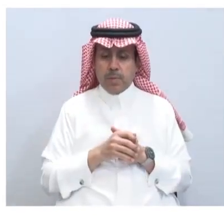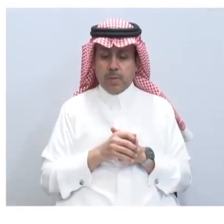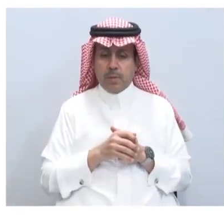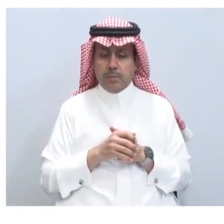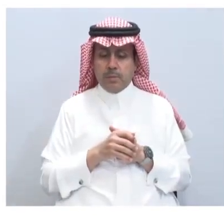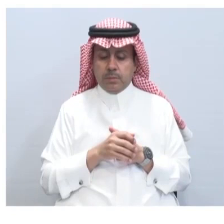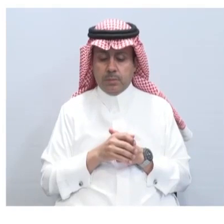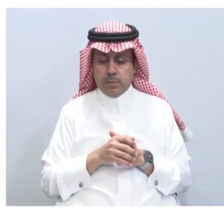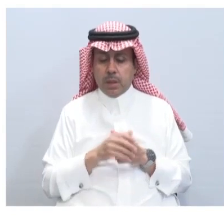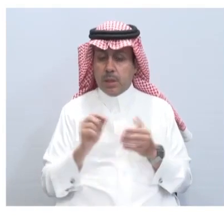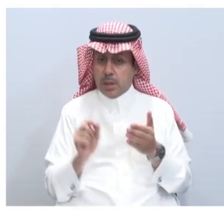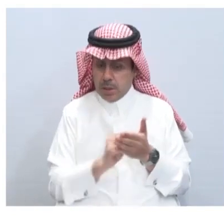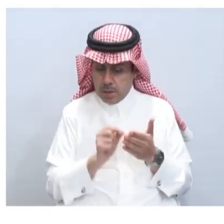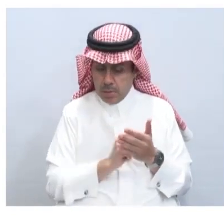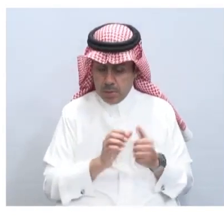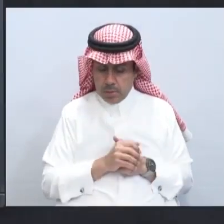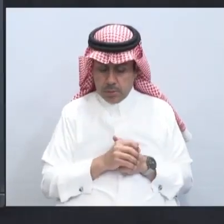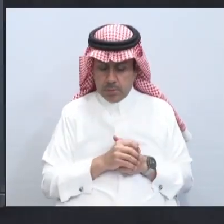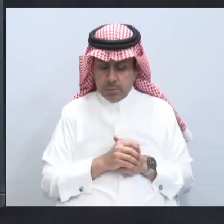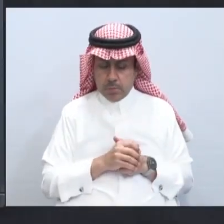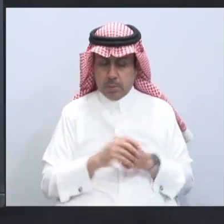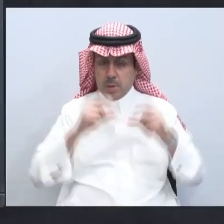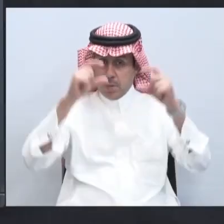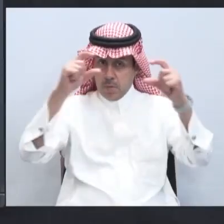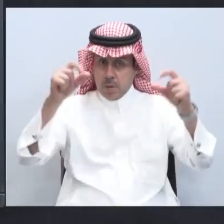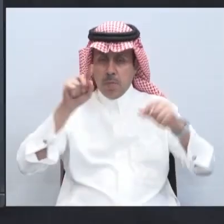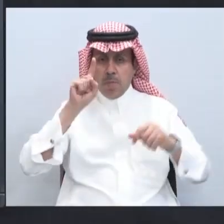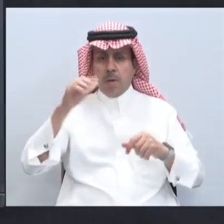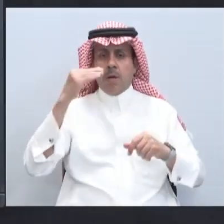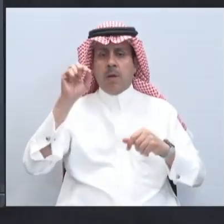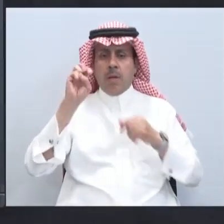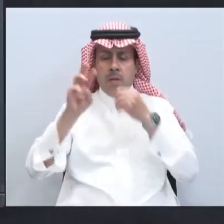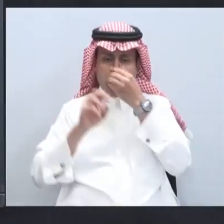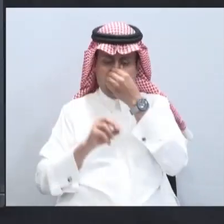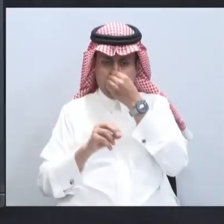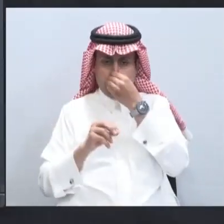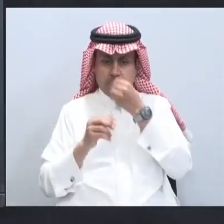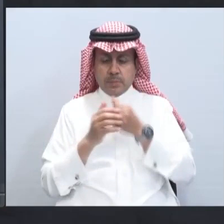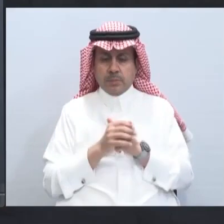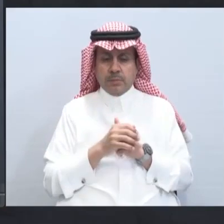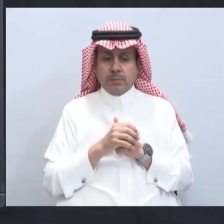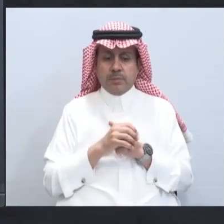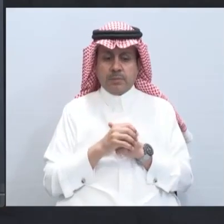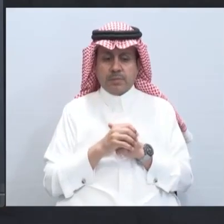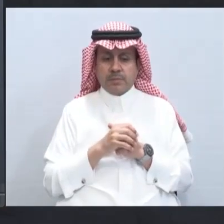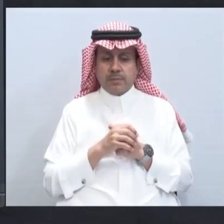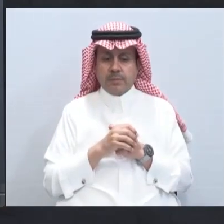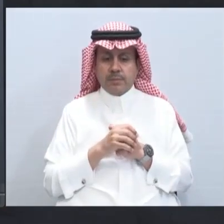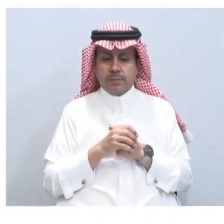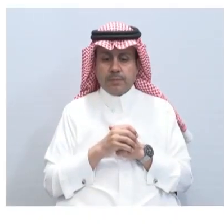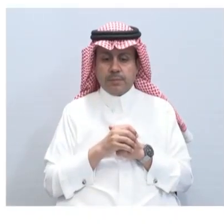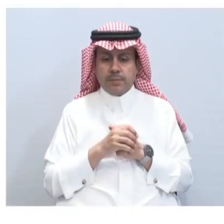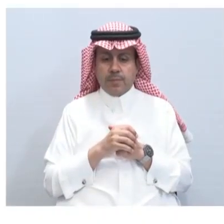مثلا كتابه ما تريد ان تبحث عن بعد ذلك تظهر لك النتائج بزر ادخال انتر